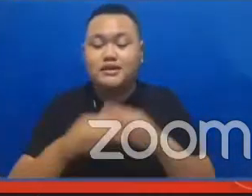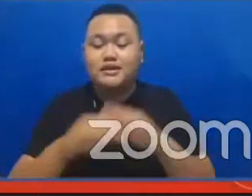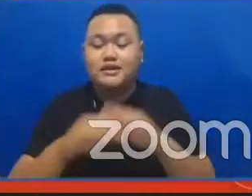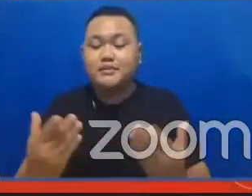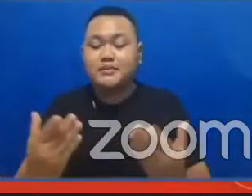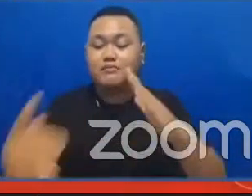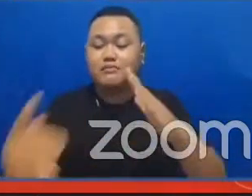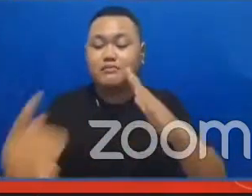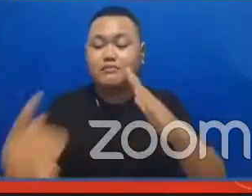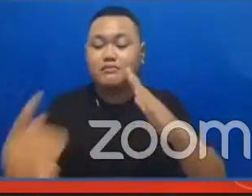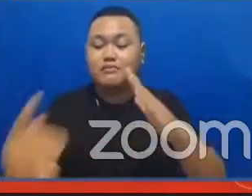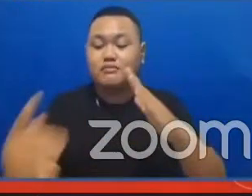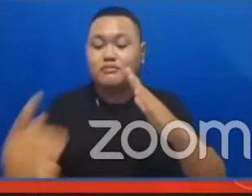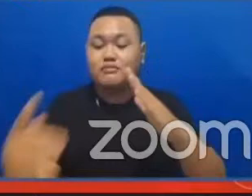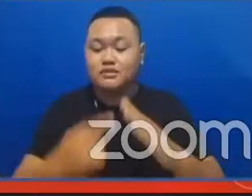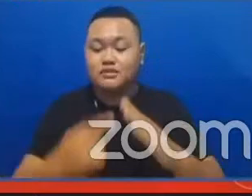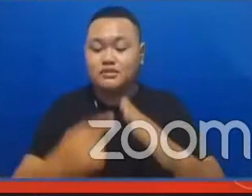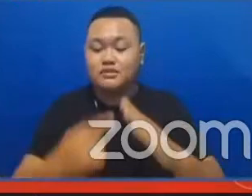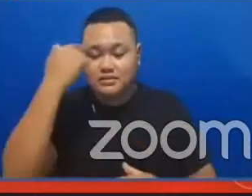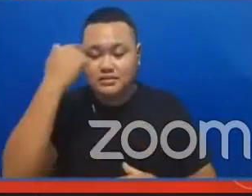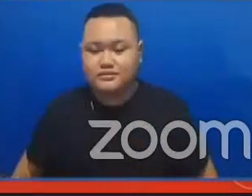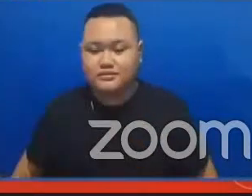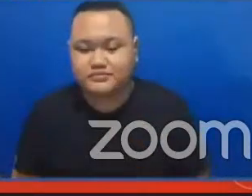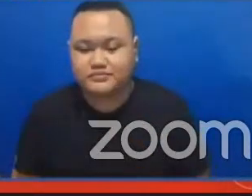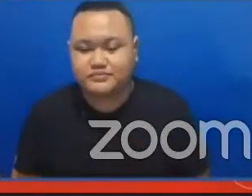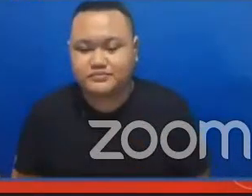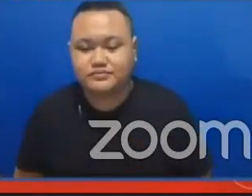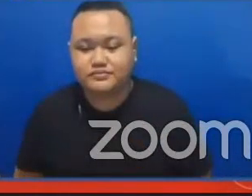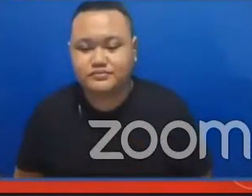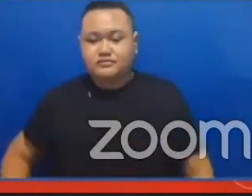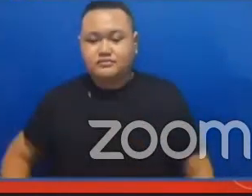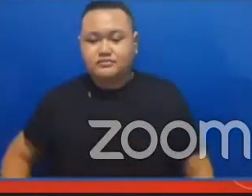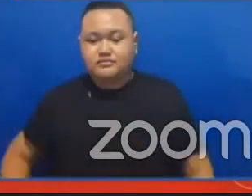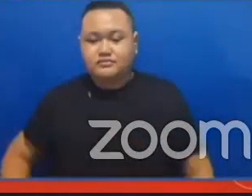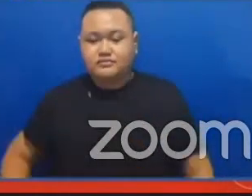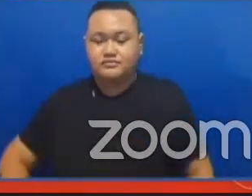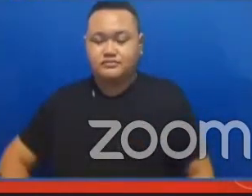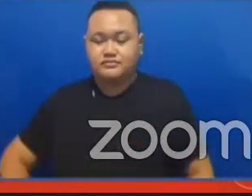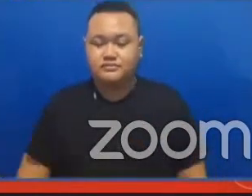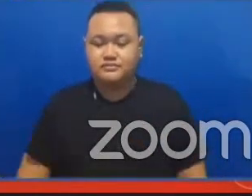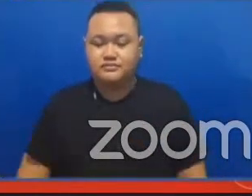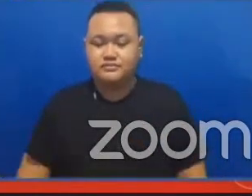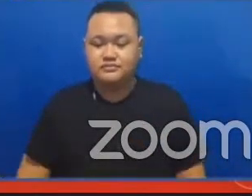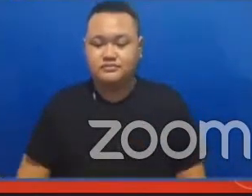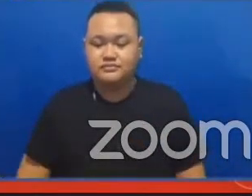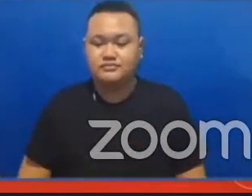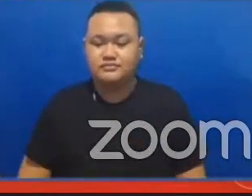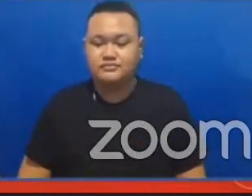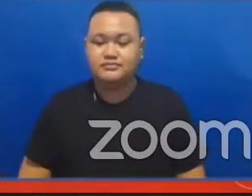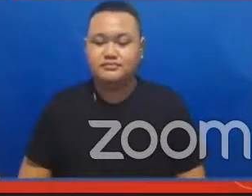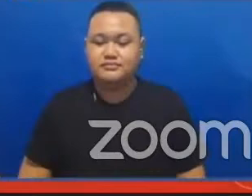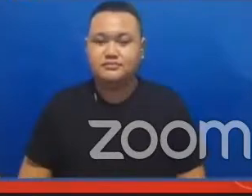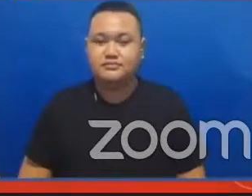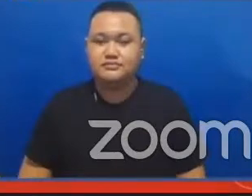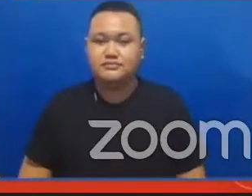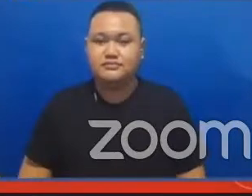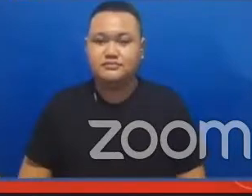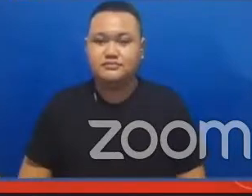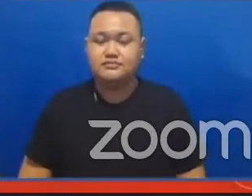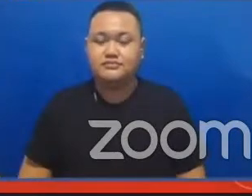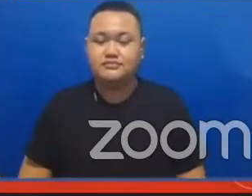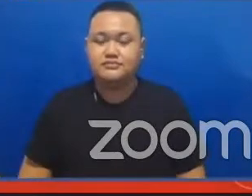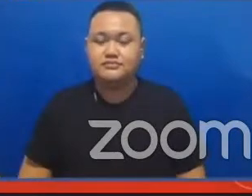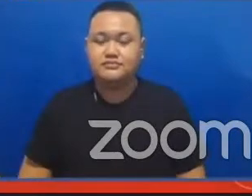dikasih beratnya 1 kilo, maka pernya itu cuma berapa, apa namanya itu, apa molornya gitu